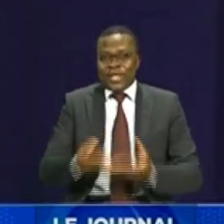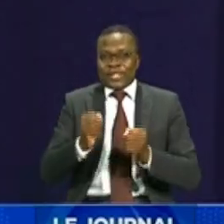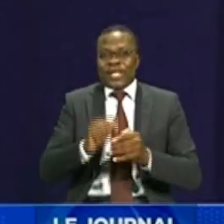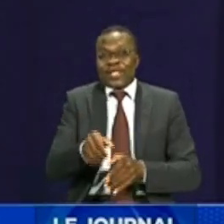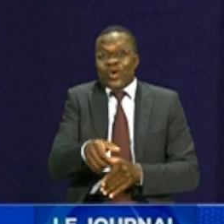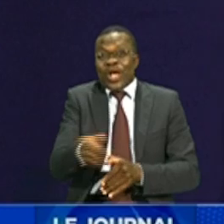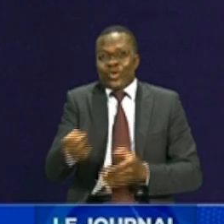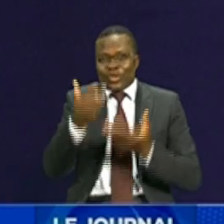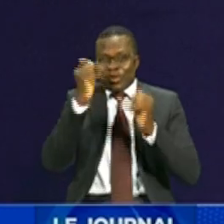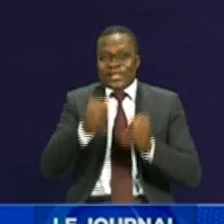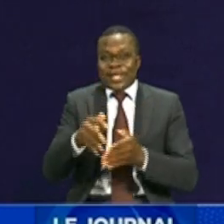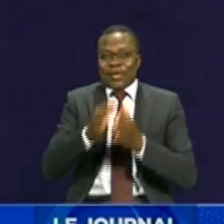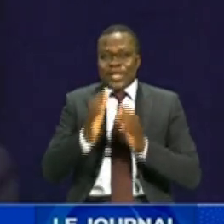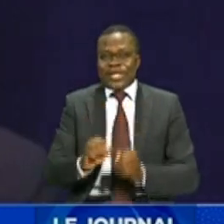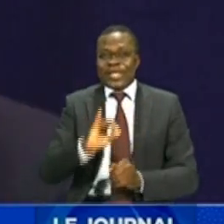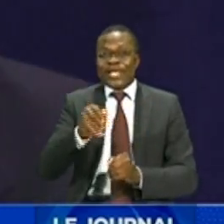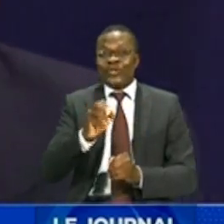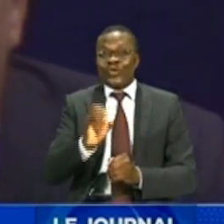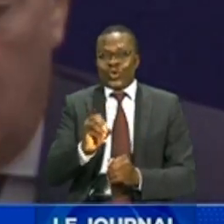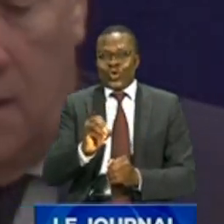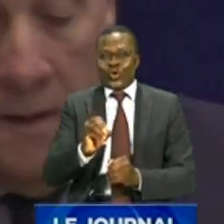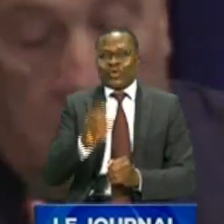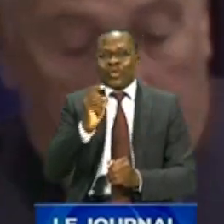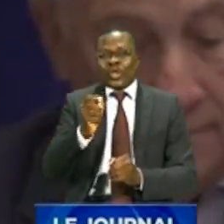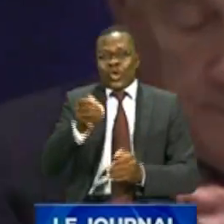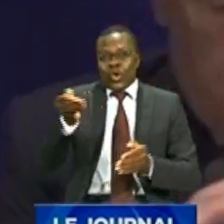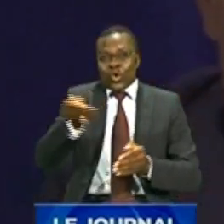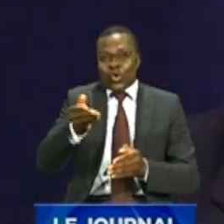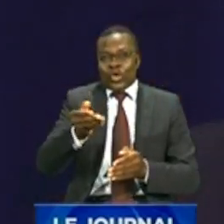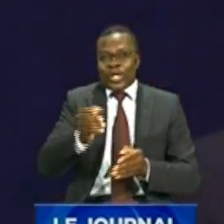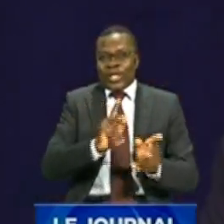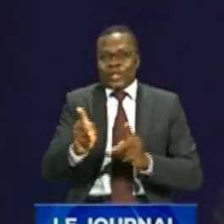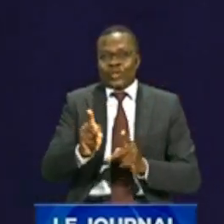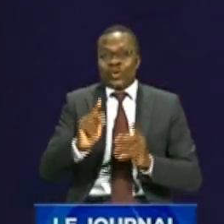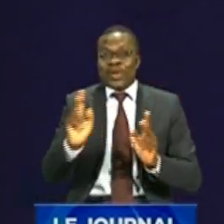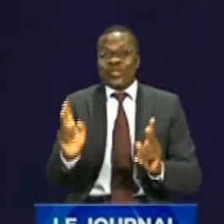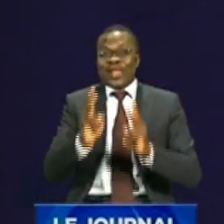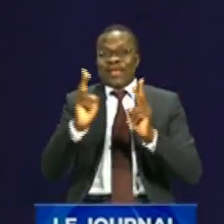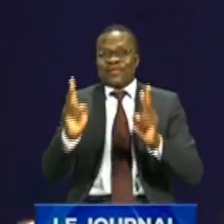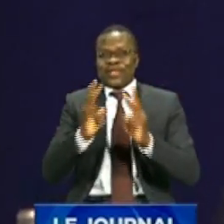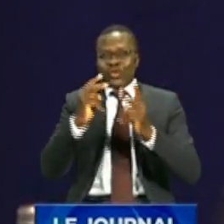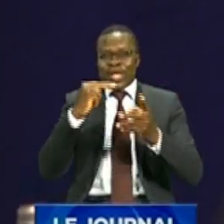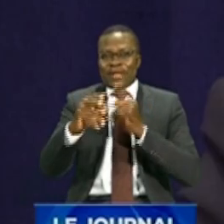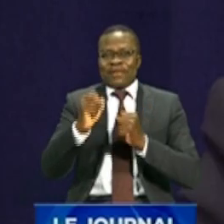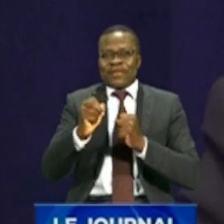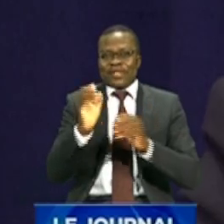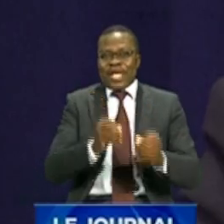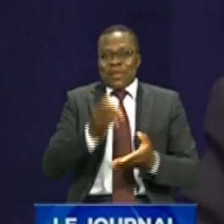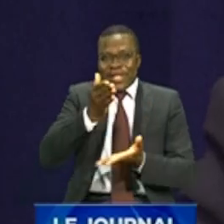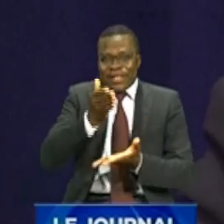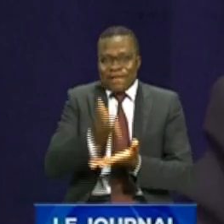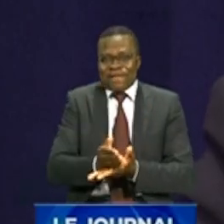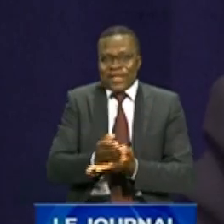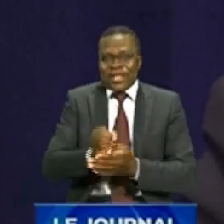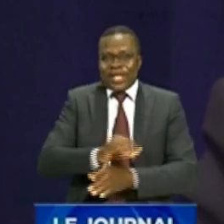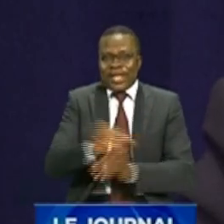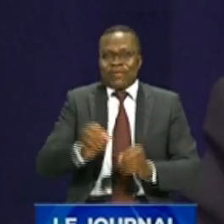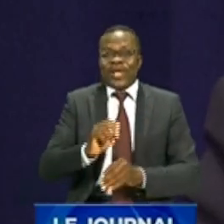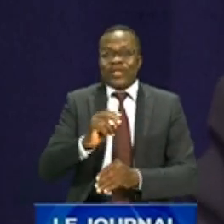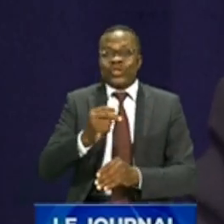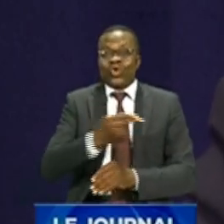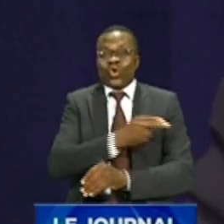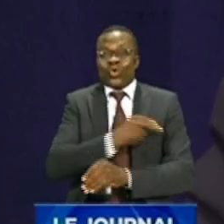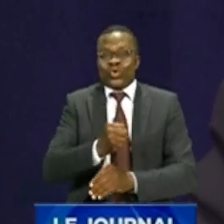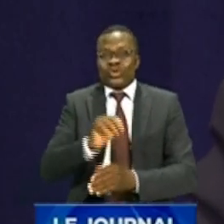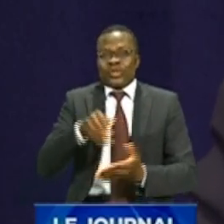son homologue américain Joe Biden et au Congrès son plan de la victoire visant à mettre fin à l'invasion russe. À